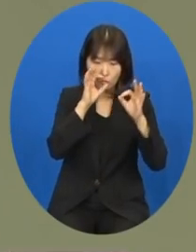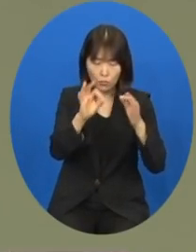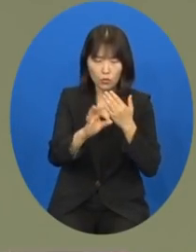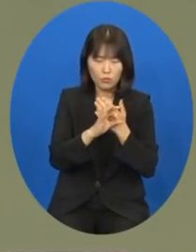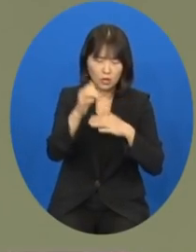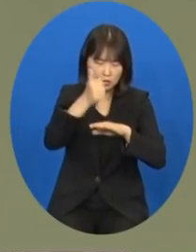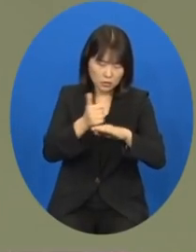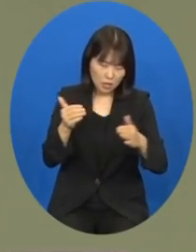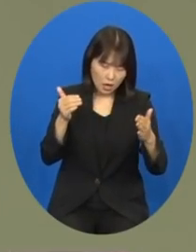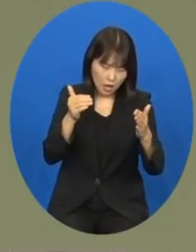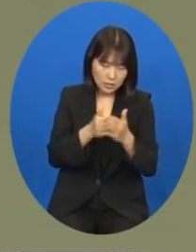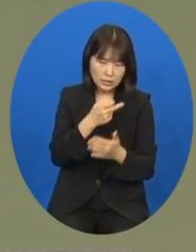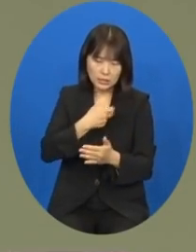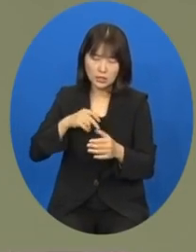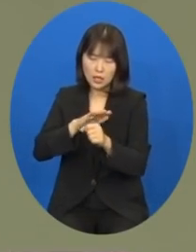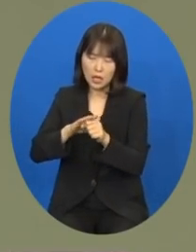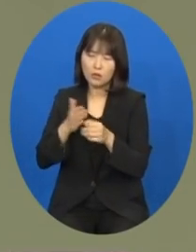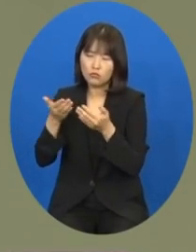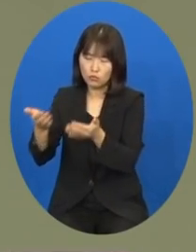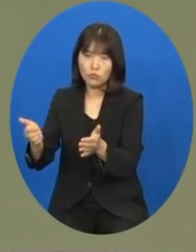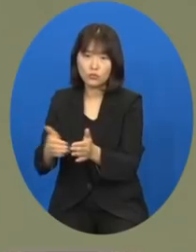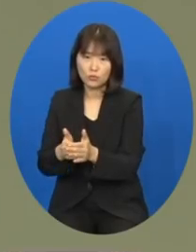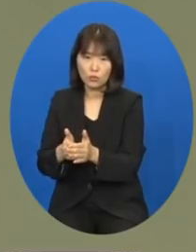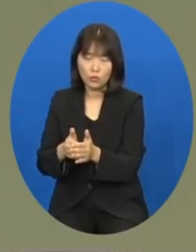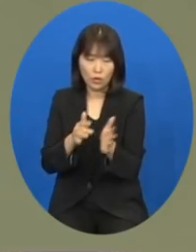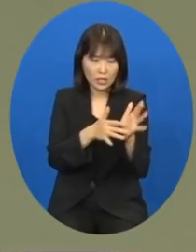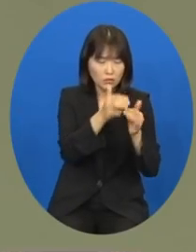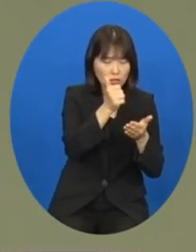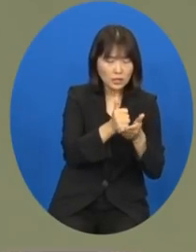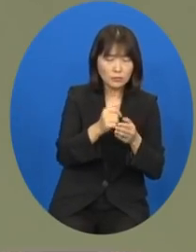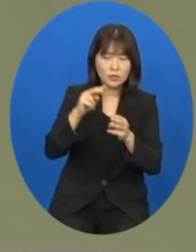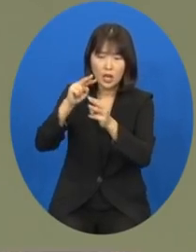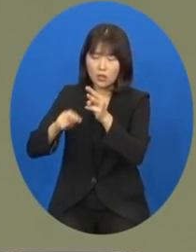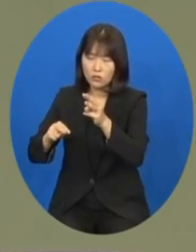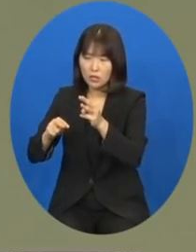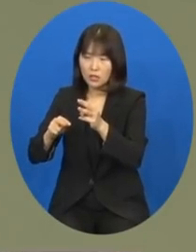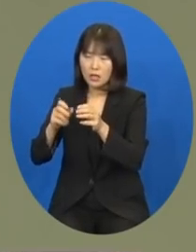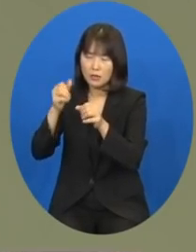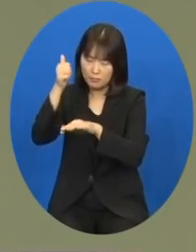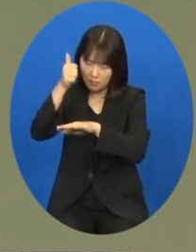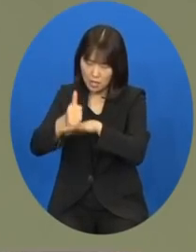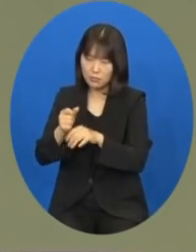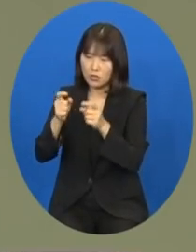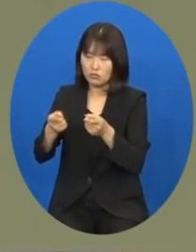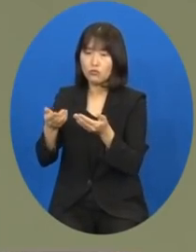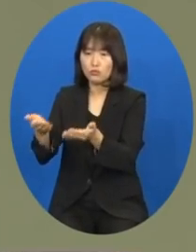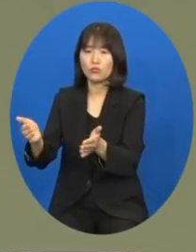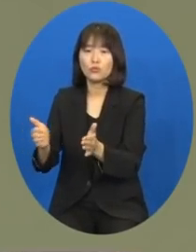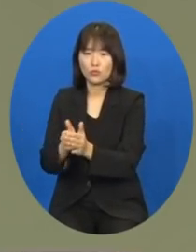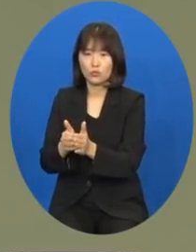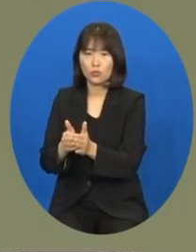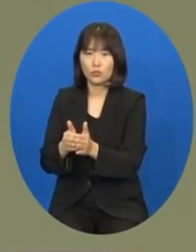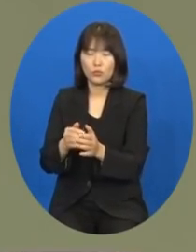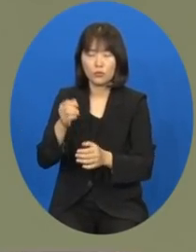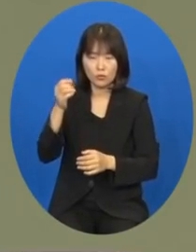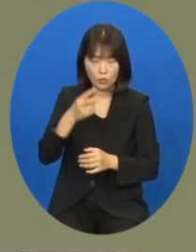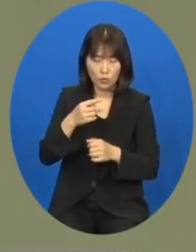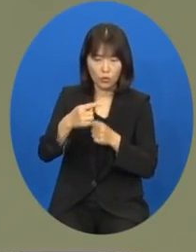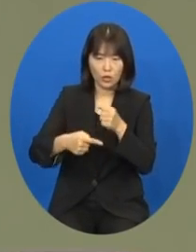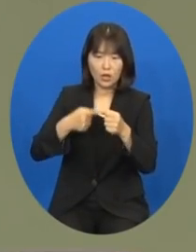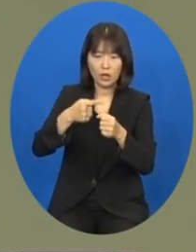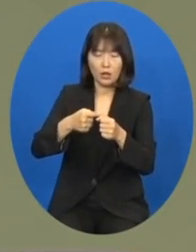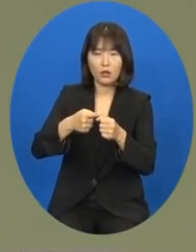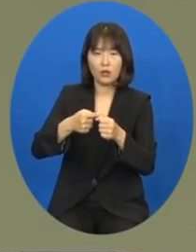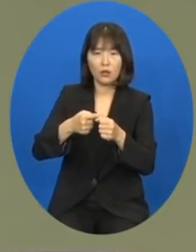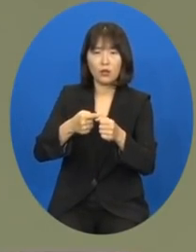예수님은 가룟 유다 마저도 마지막까지 기회를 주신 거예요 그리고 오늘 이 말씀도 일 년 전입니다 예수님이 돌아가실 년 전